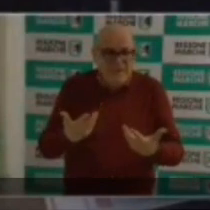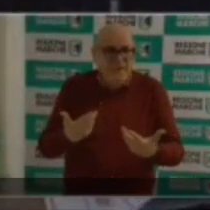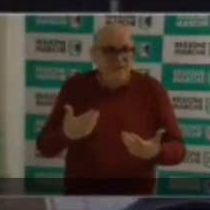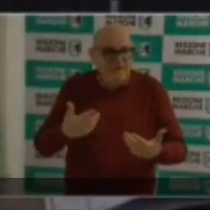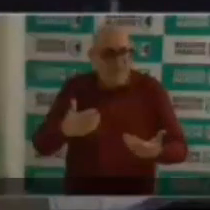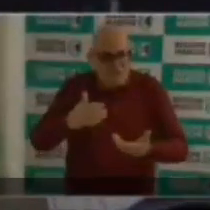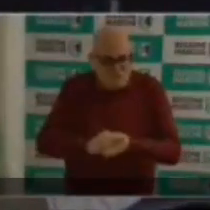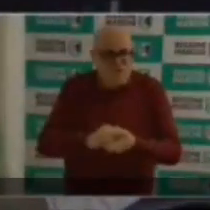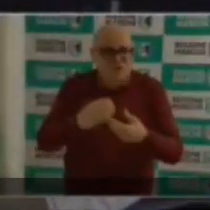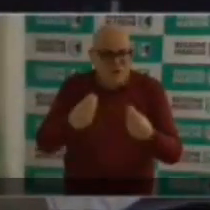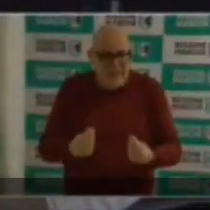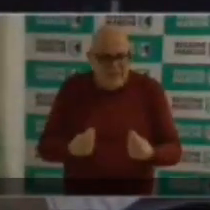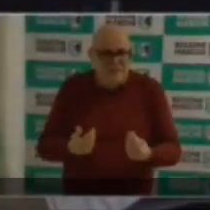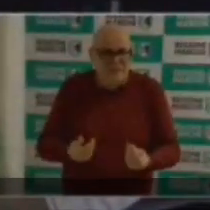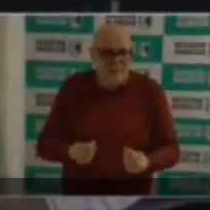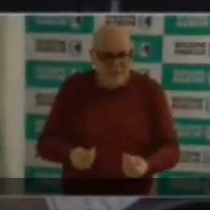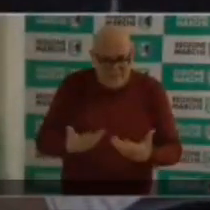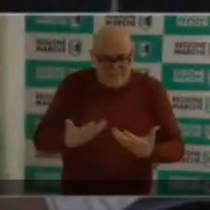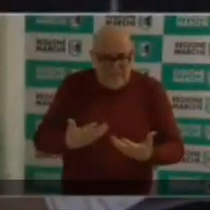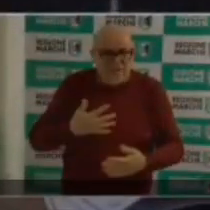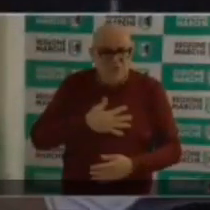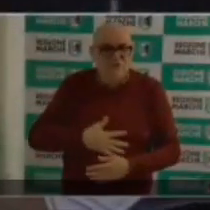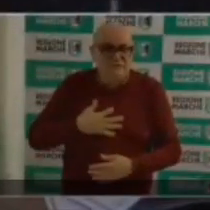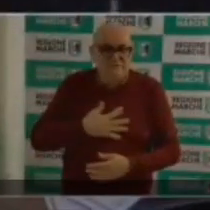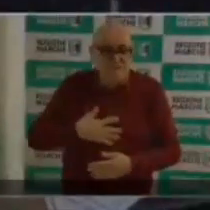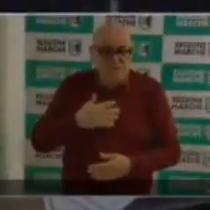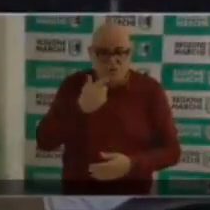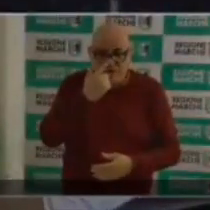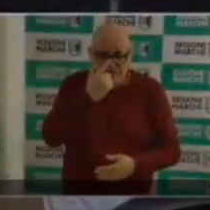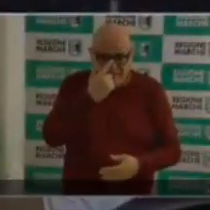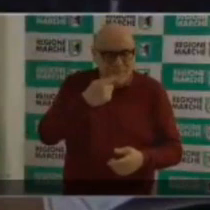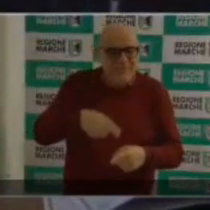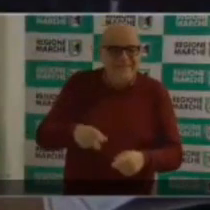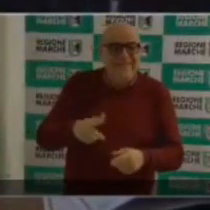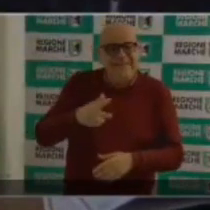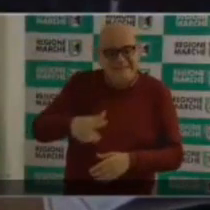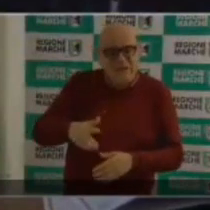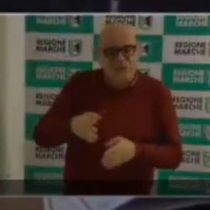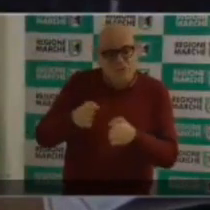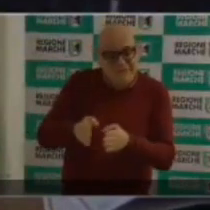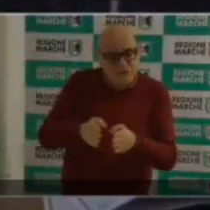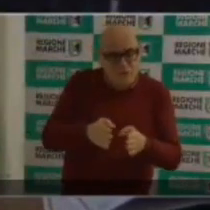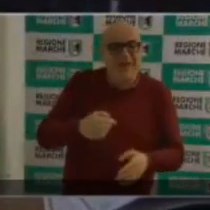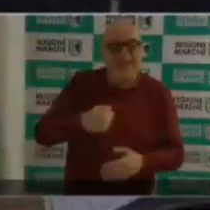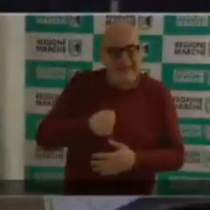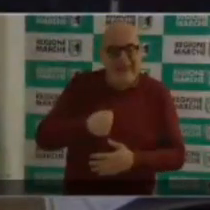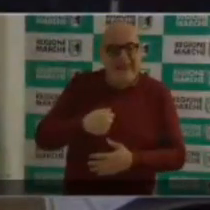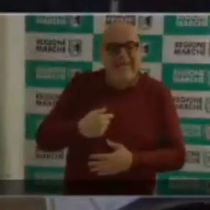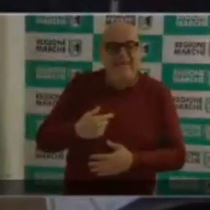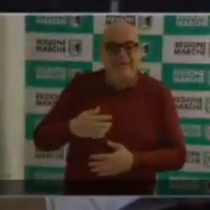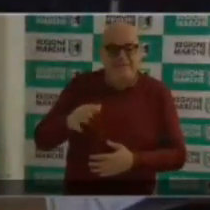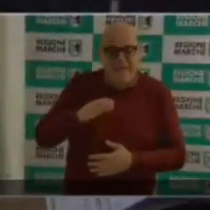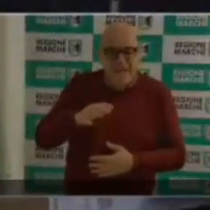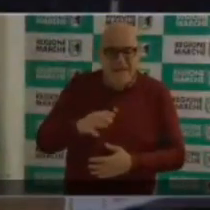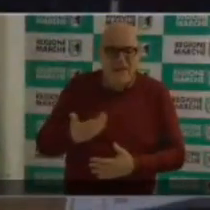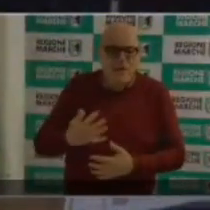e significa che il terzo settore, come insomma ho detto prima, nelle Marche è un fiore all'occhiello della nostra